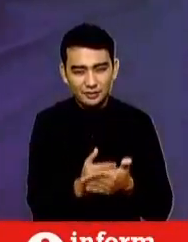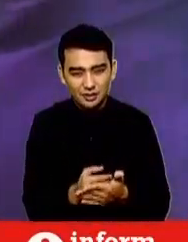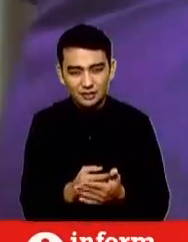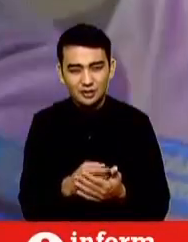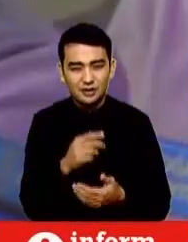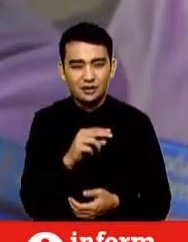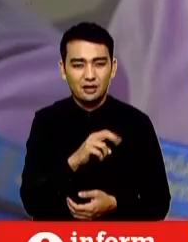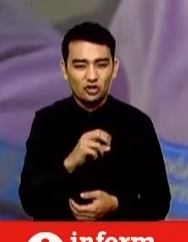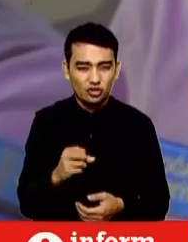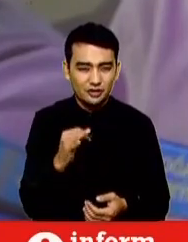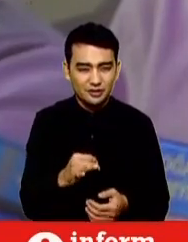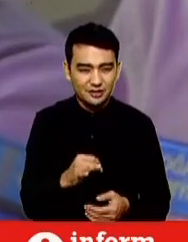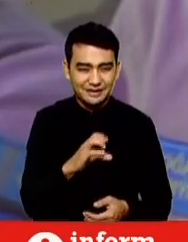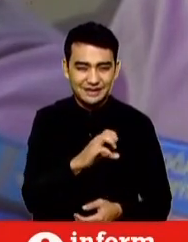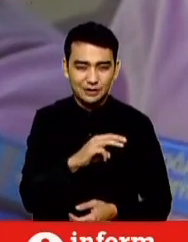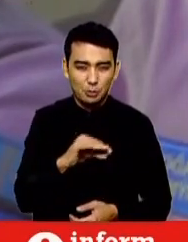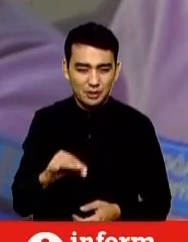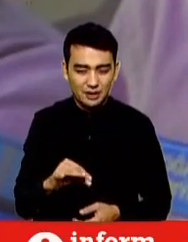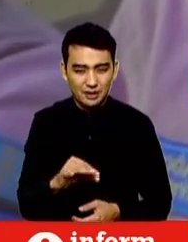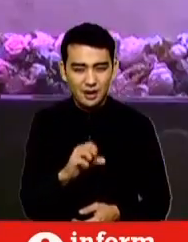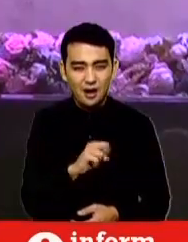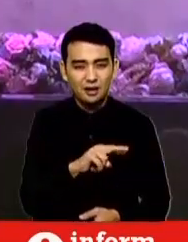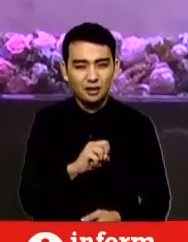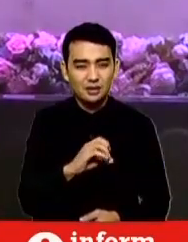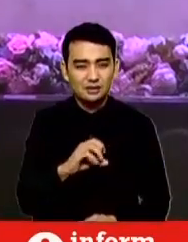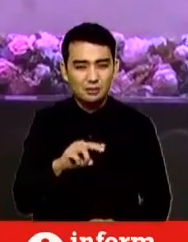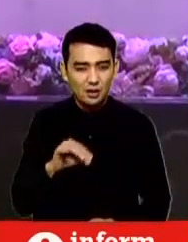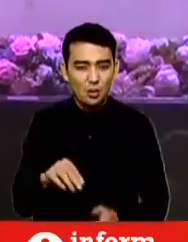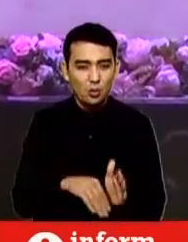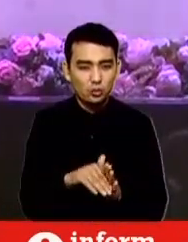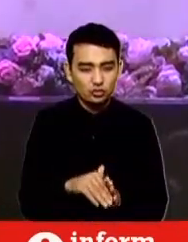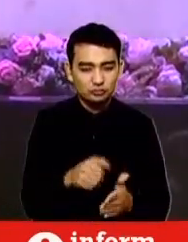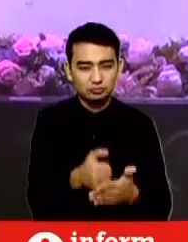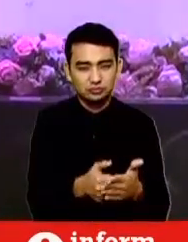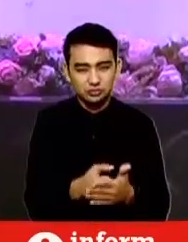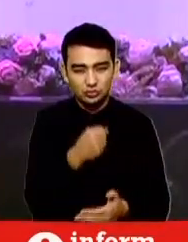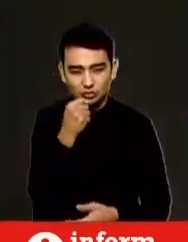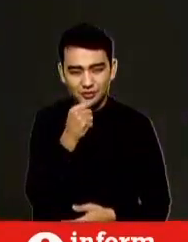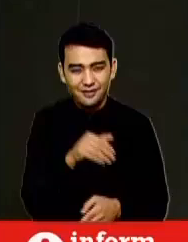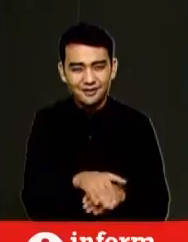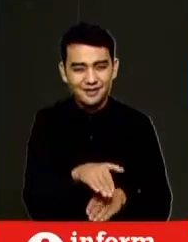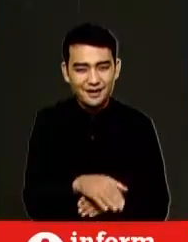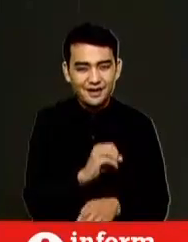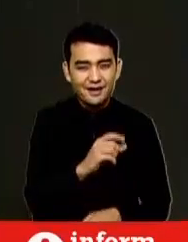подачи среди печатных СМИ в категории алдаспан лучшей признана работа журналиста газеты